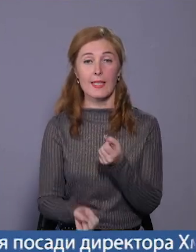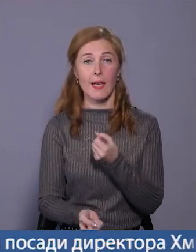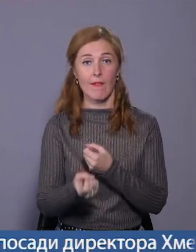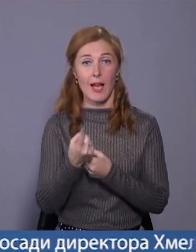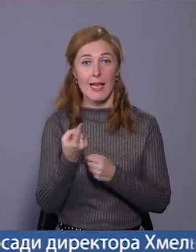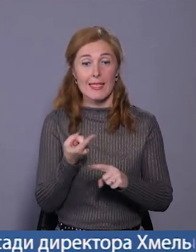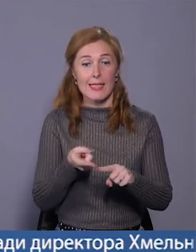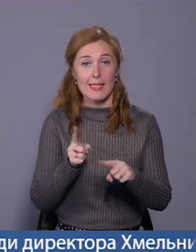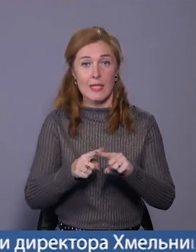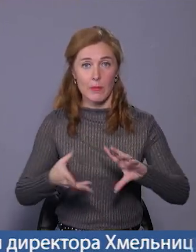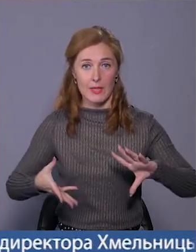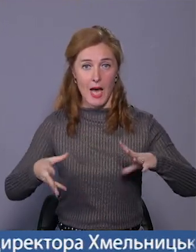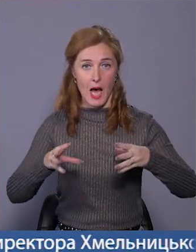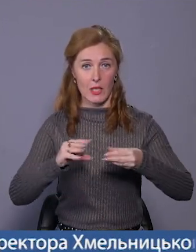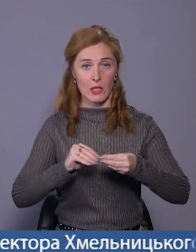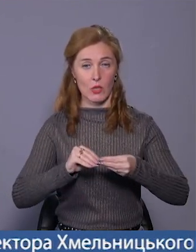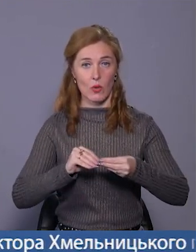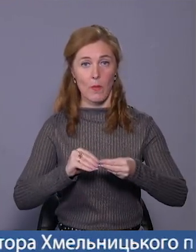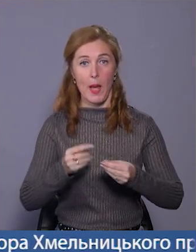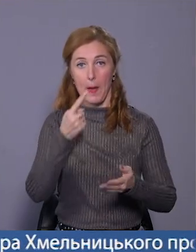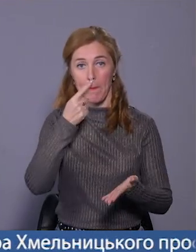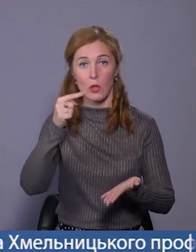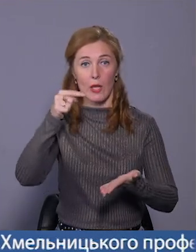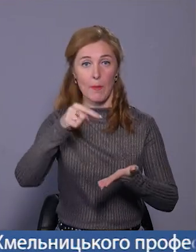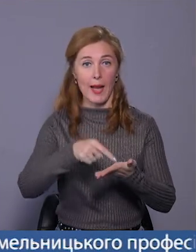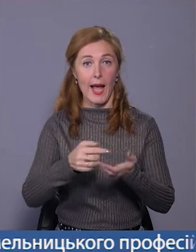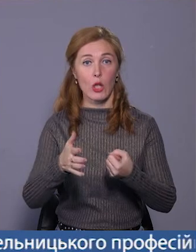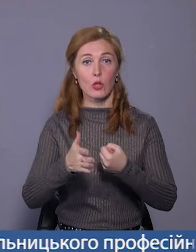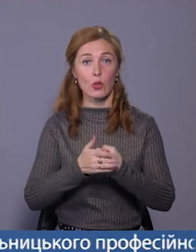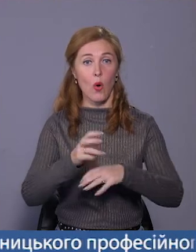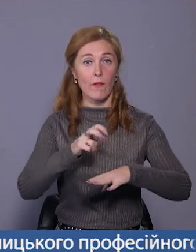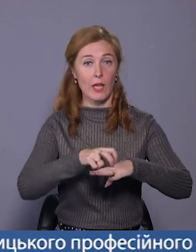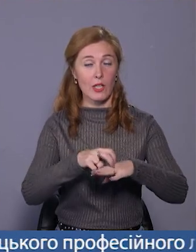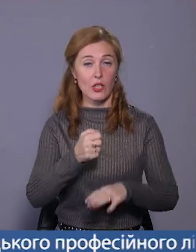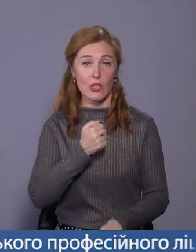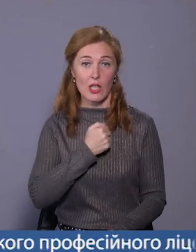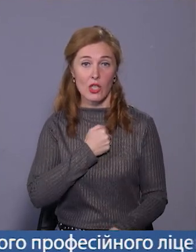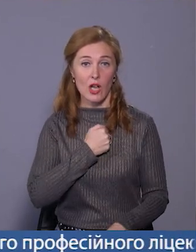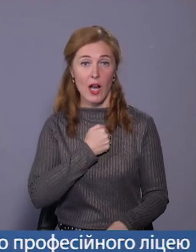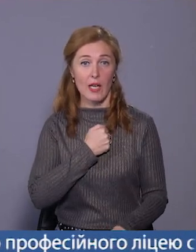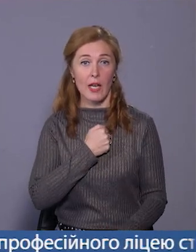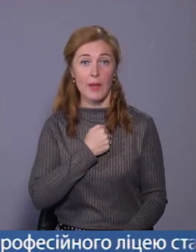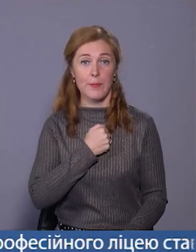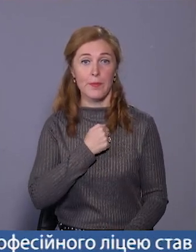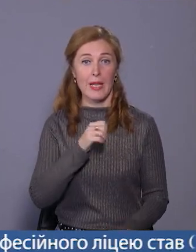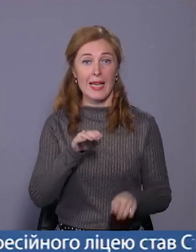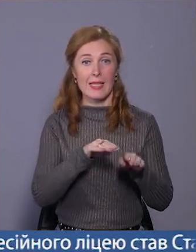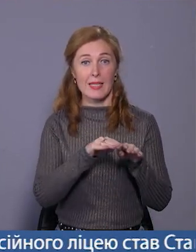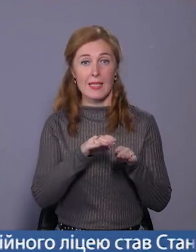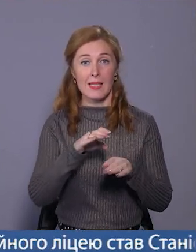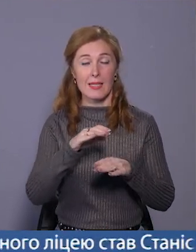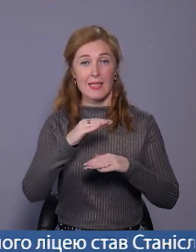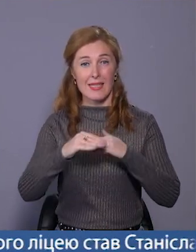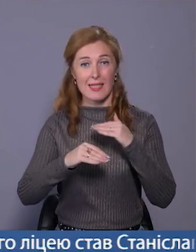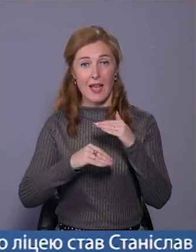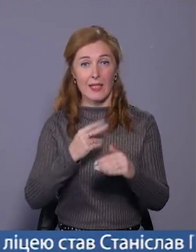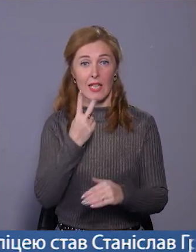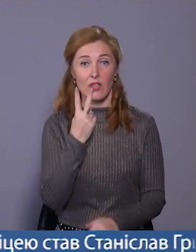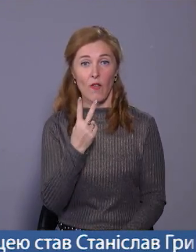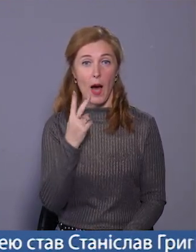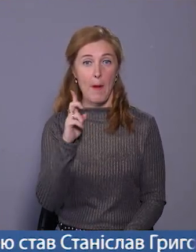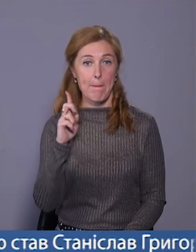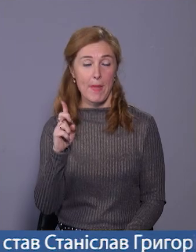цим діагнозом, потрапляють до лікарів уже, на жаль, в стадії 2Б. Це пізно, тому